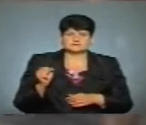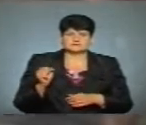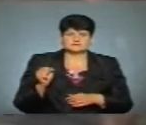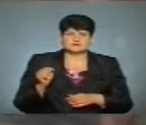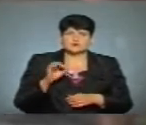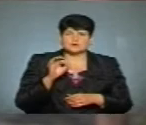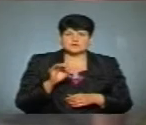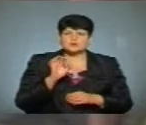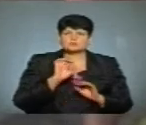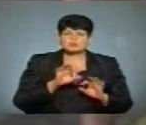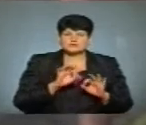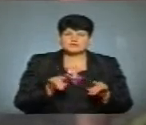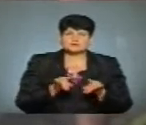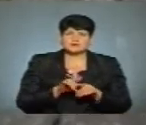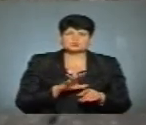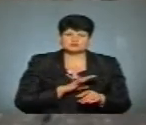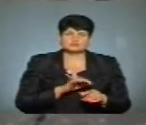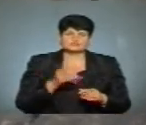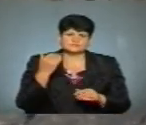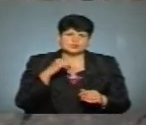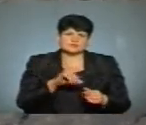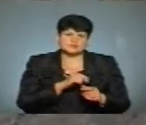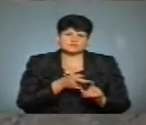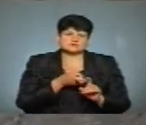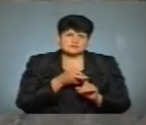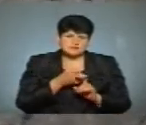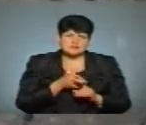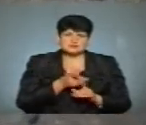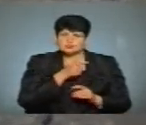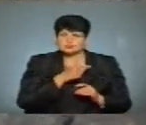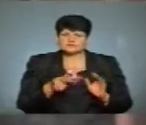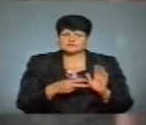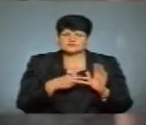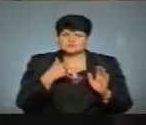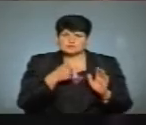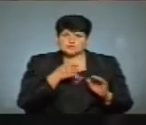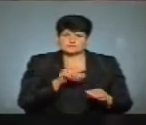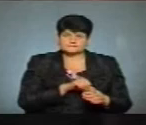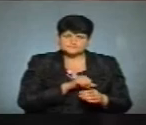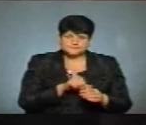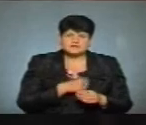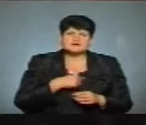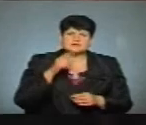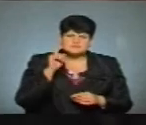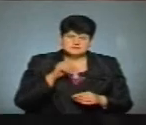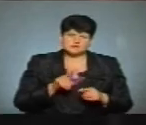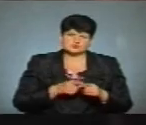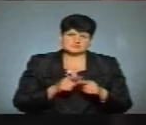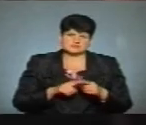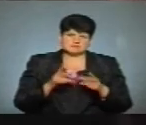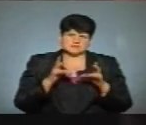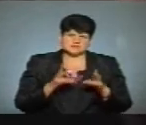Олег розповідає, також був наркозалежним. Впродовж 7 років вживав наркотики. Я знаю, що це за біда. Серед